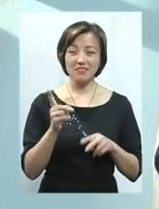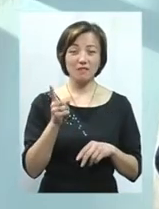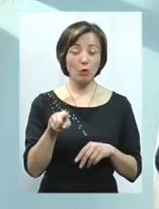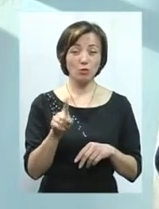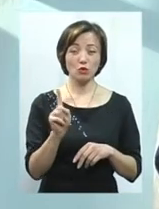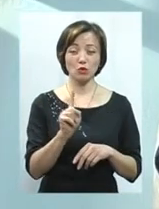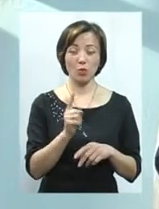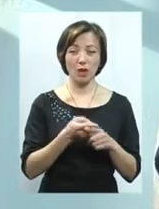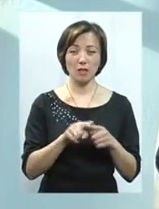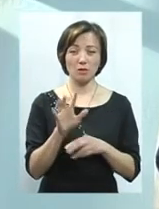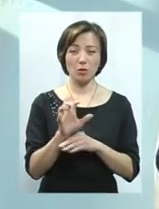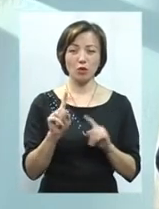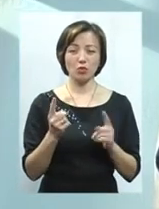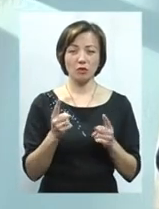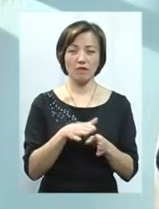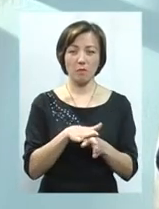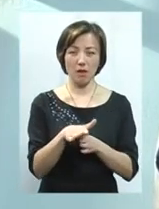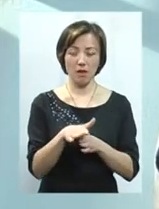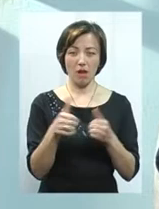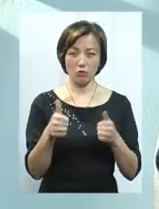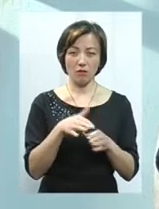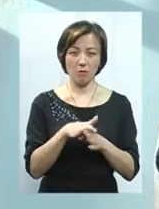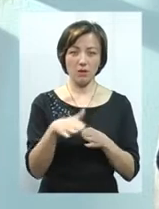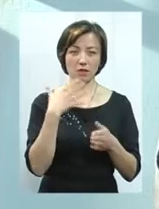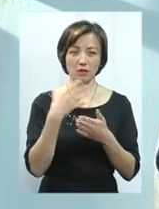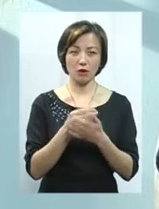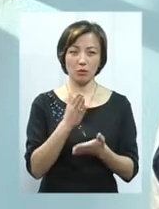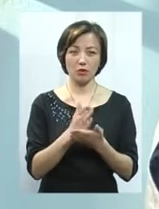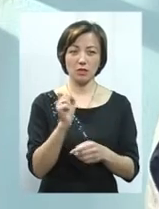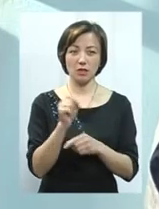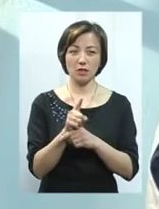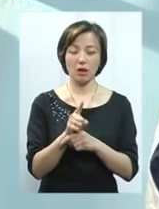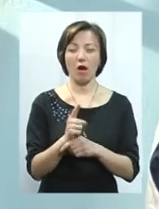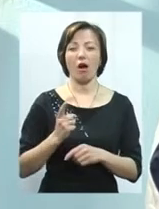они очень добросовестно выполняют свою прямую